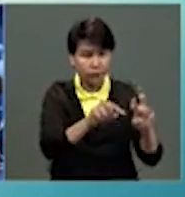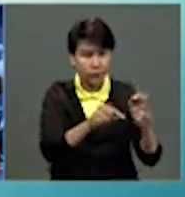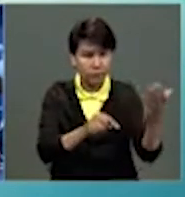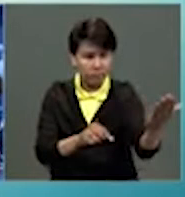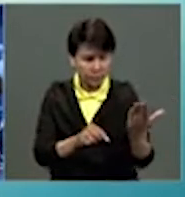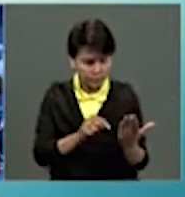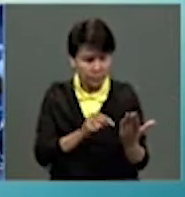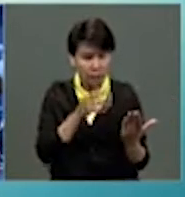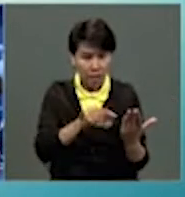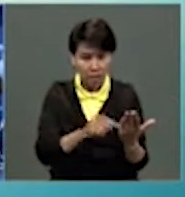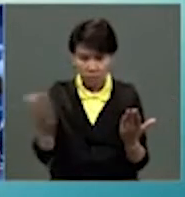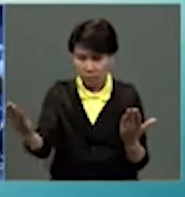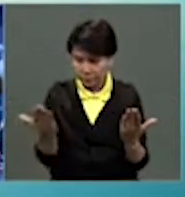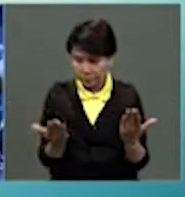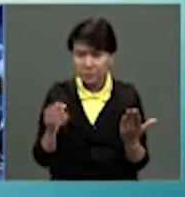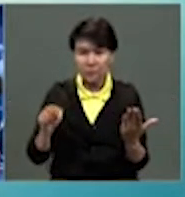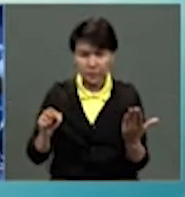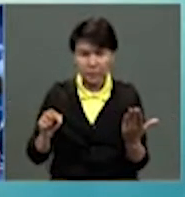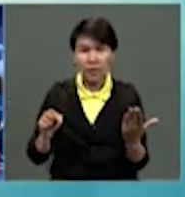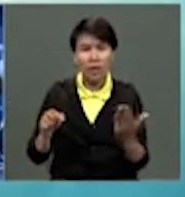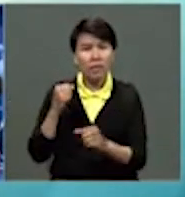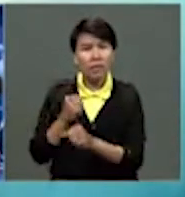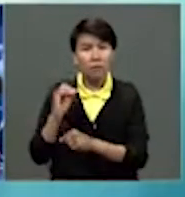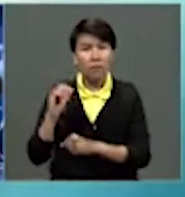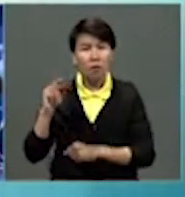อย่าเอามาเปรียบเทียบอะดิมี Onlineplatform